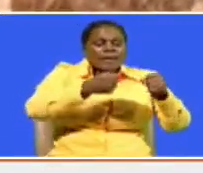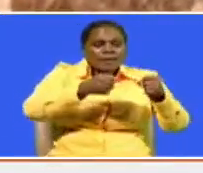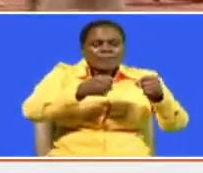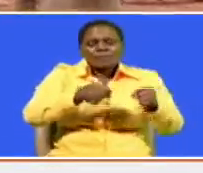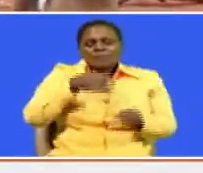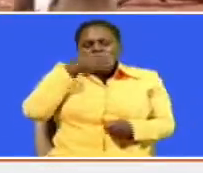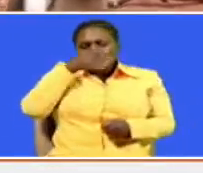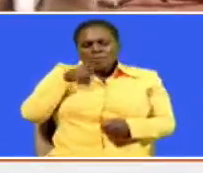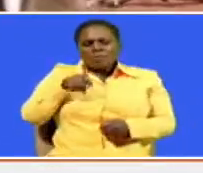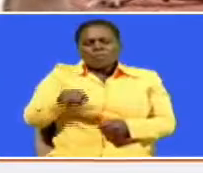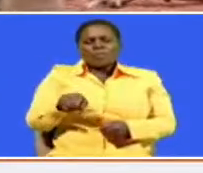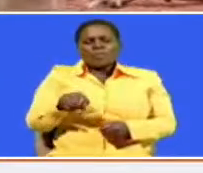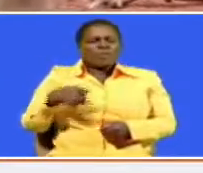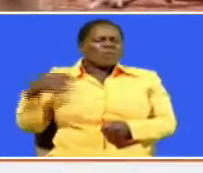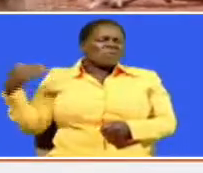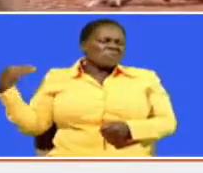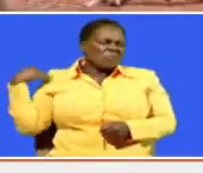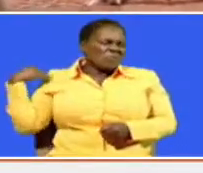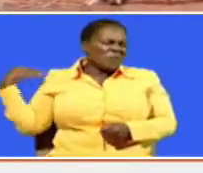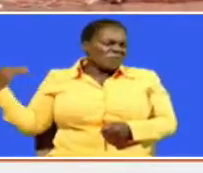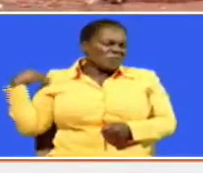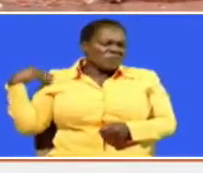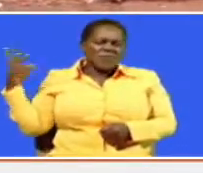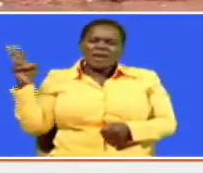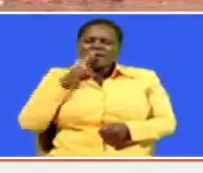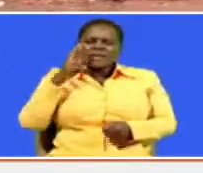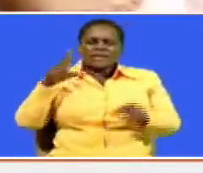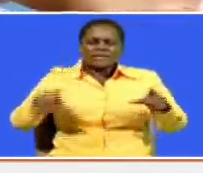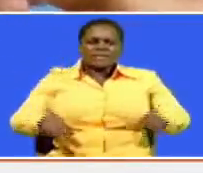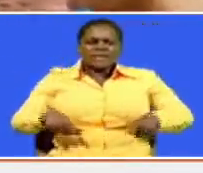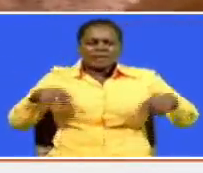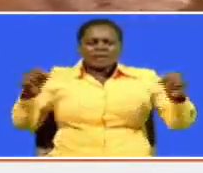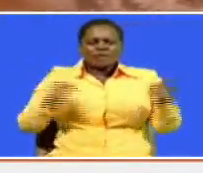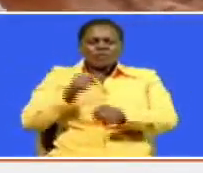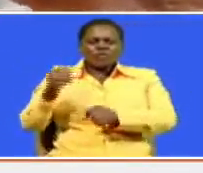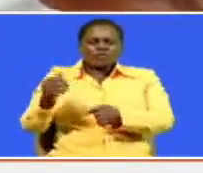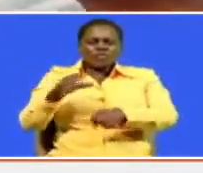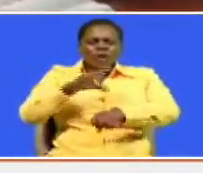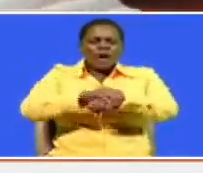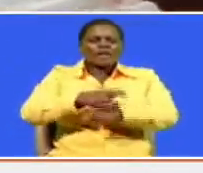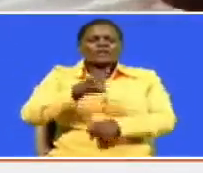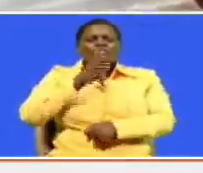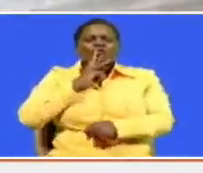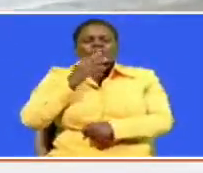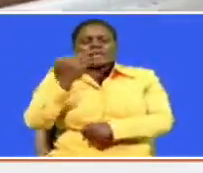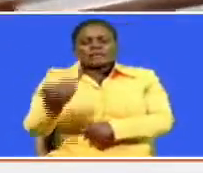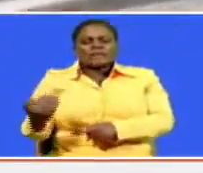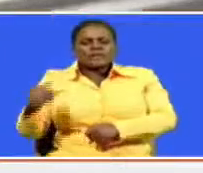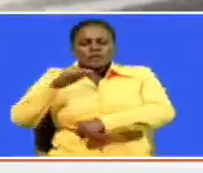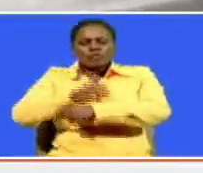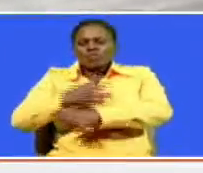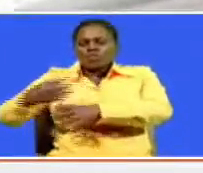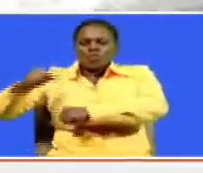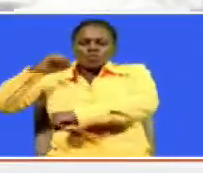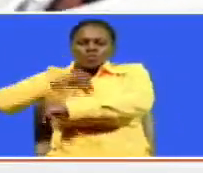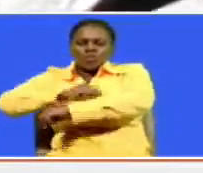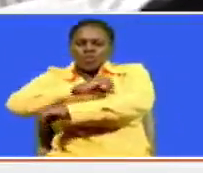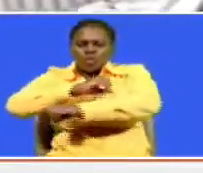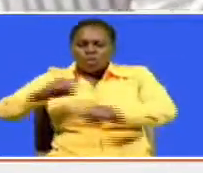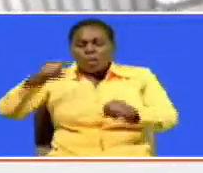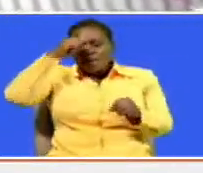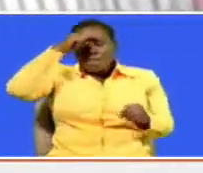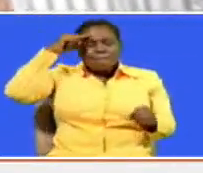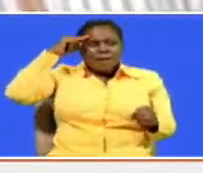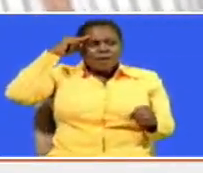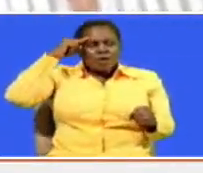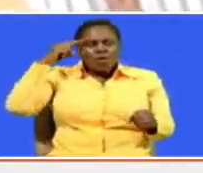Hawa ndovu wamekuwa ni kero, wanatishia watu. Hawezi enda kuteka maji, watoto wa shule hawezi enda shule kwa sababu